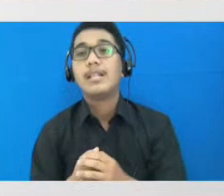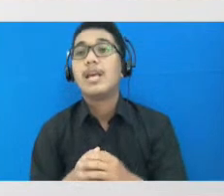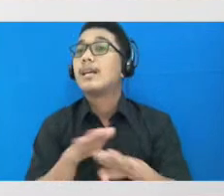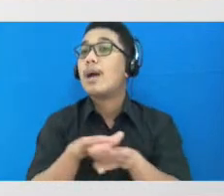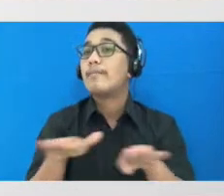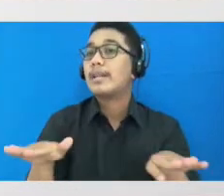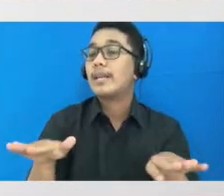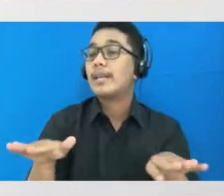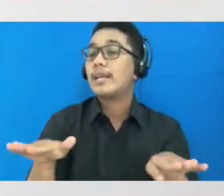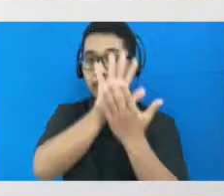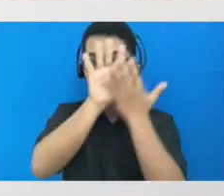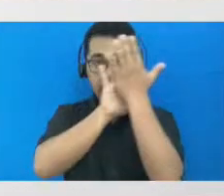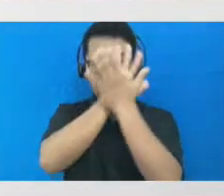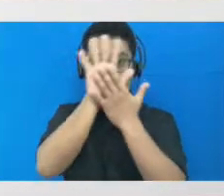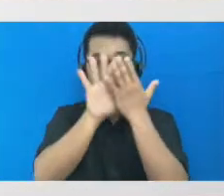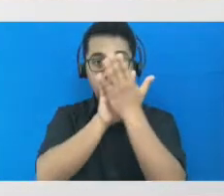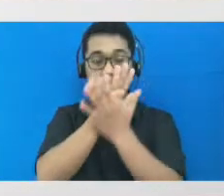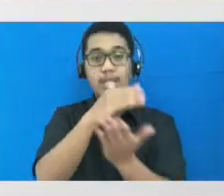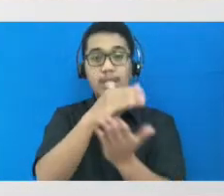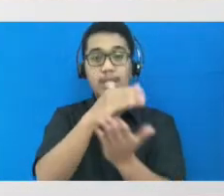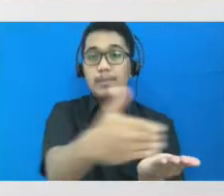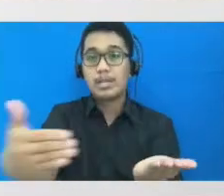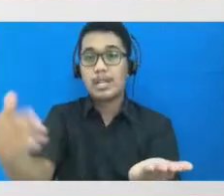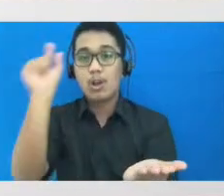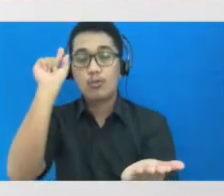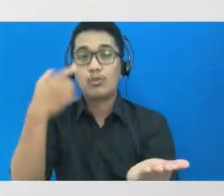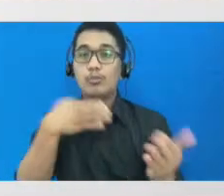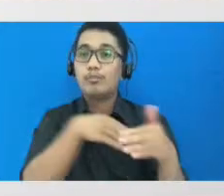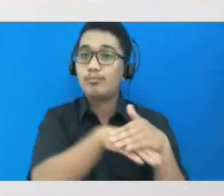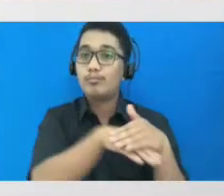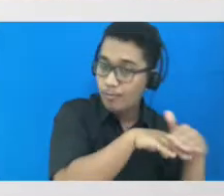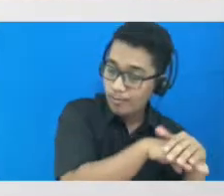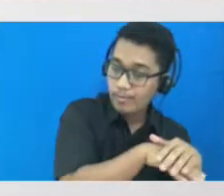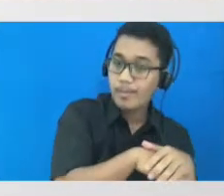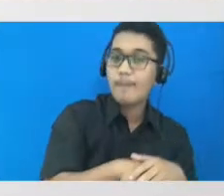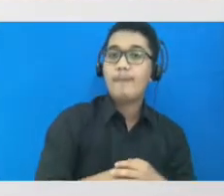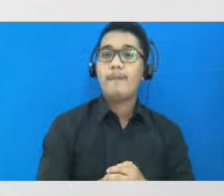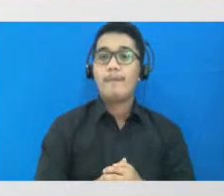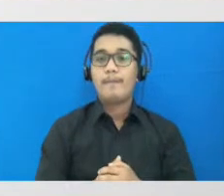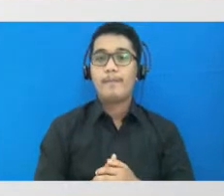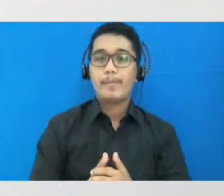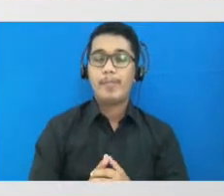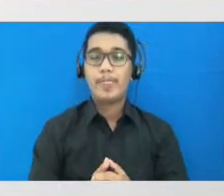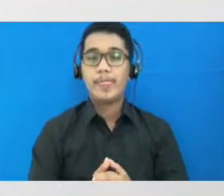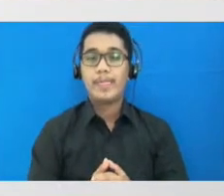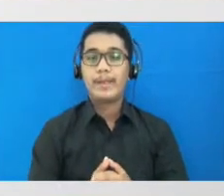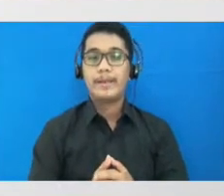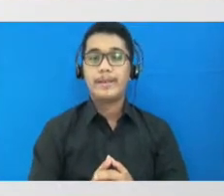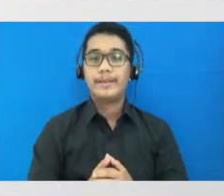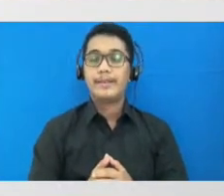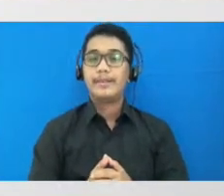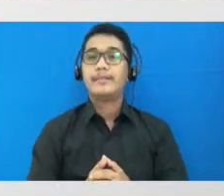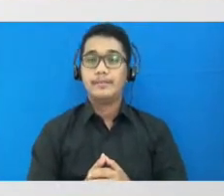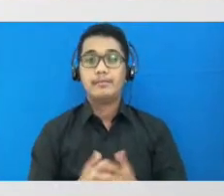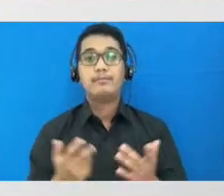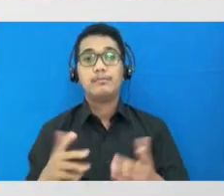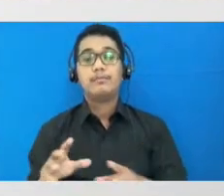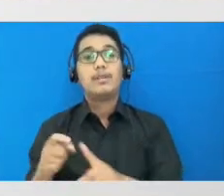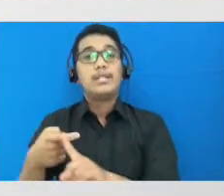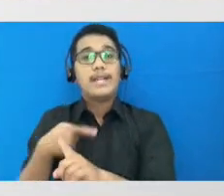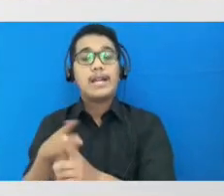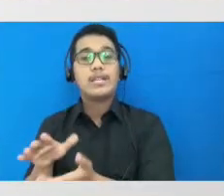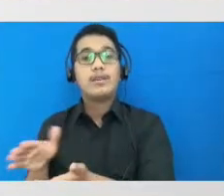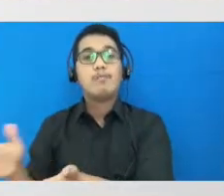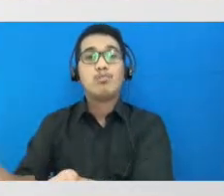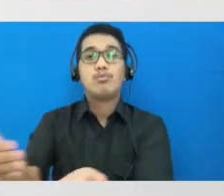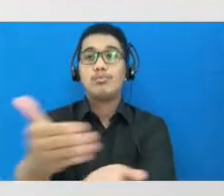keamanan, transparansi, pembatasan terhadap penyimpanan dan akuntabilitas, dan mulai dari pengumpulan sampai